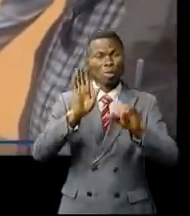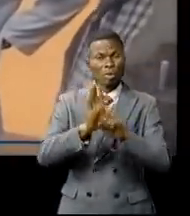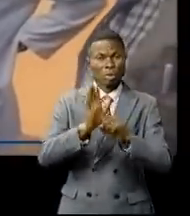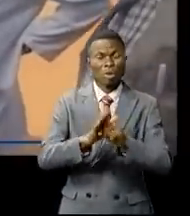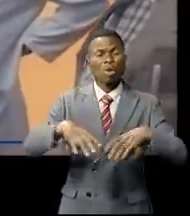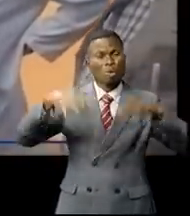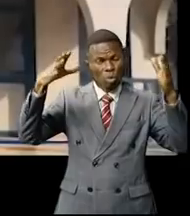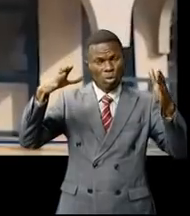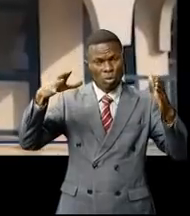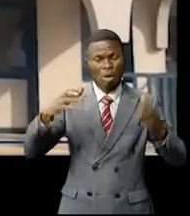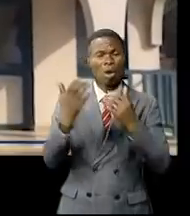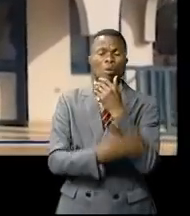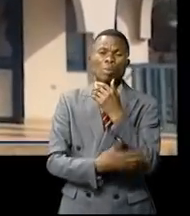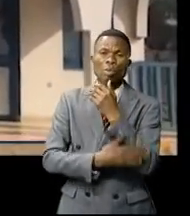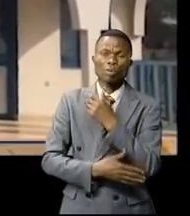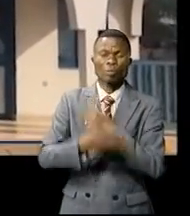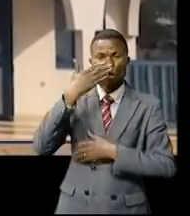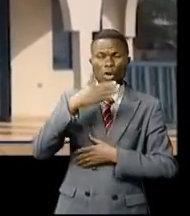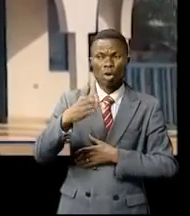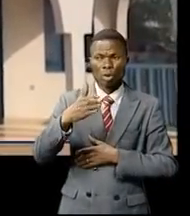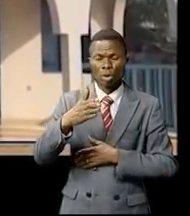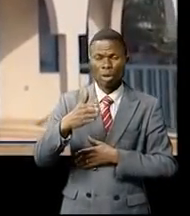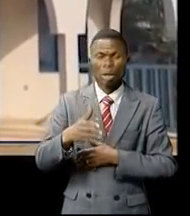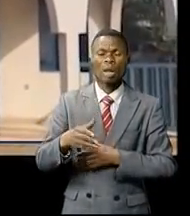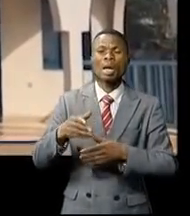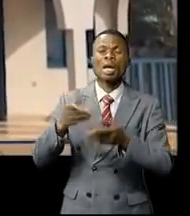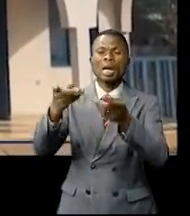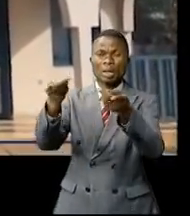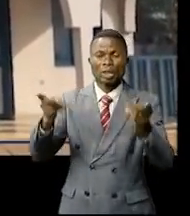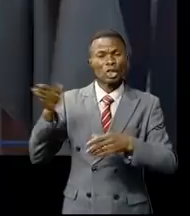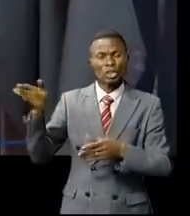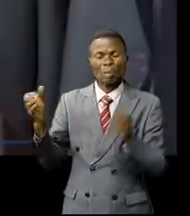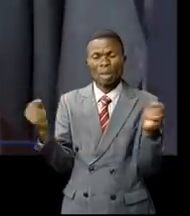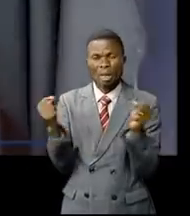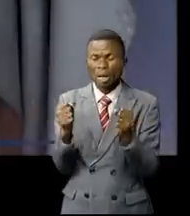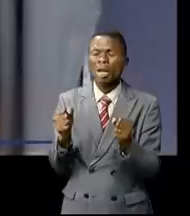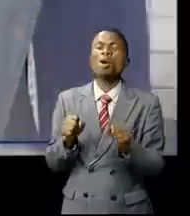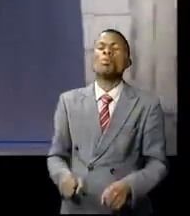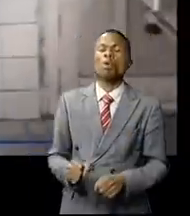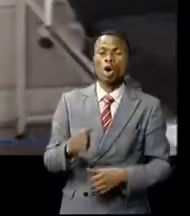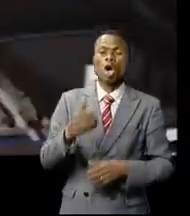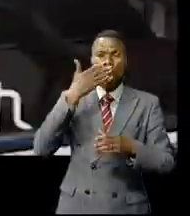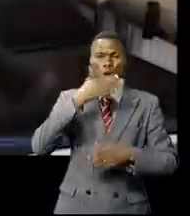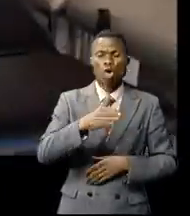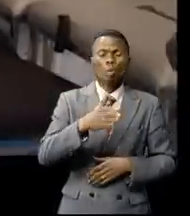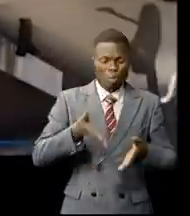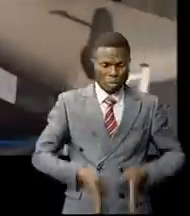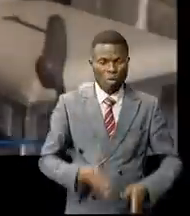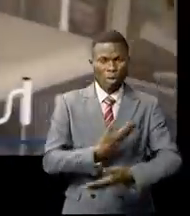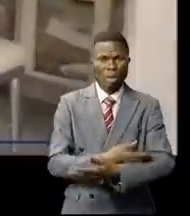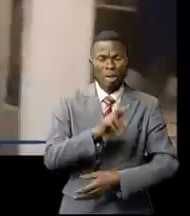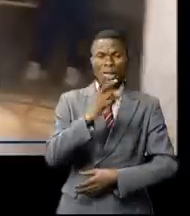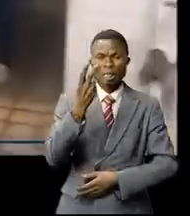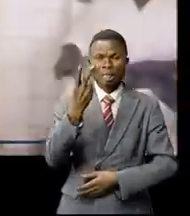majorité pauvres l'hôpital dispose d'une mort de la moins équipée du coin et d'une maternité qui ne dispose que de deux lits